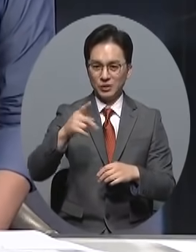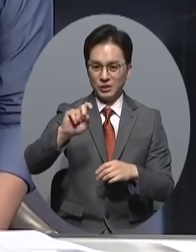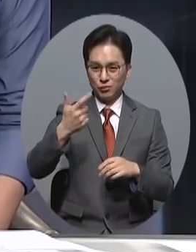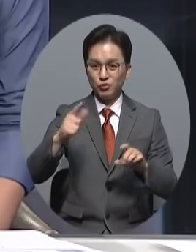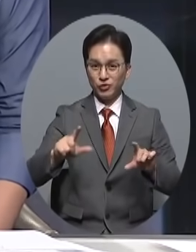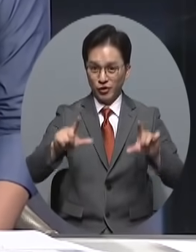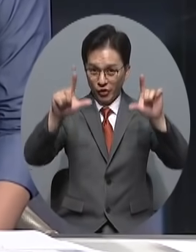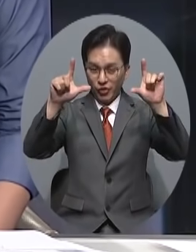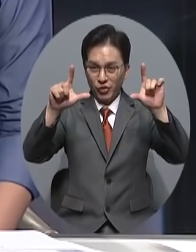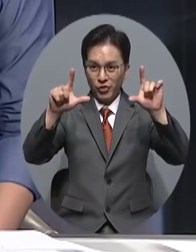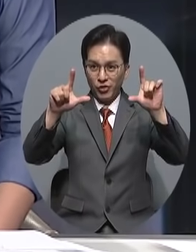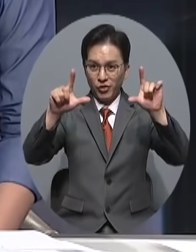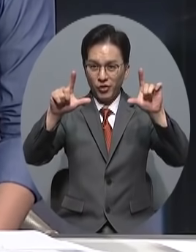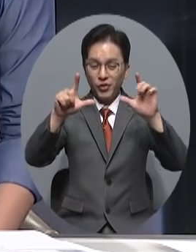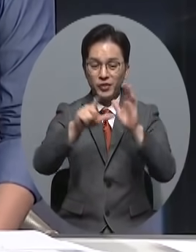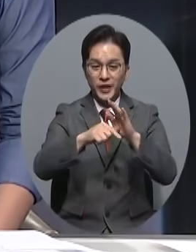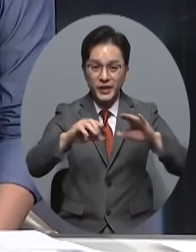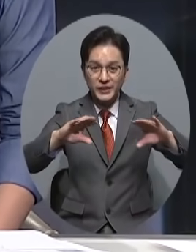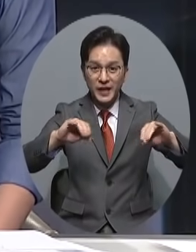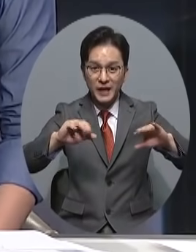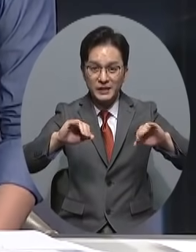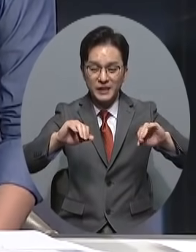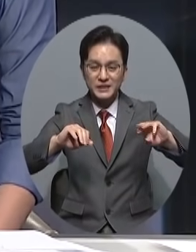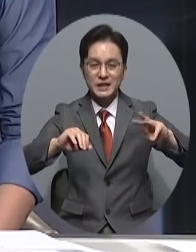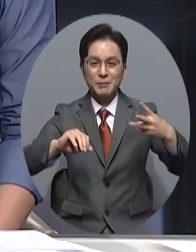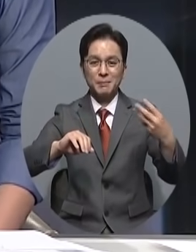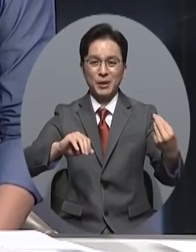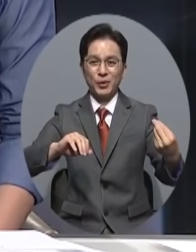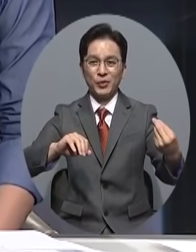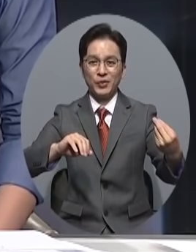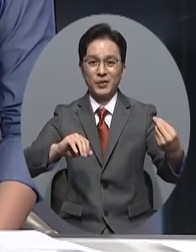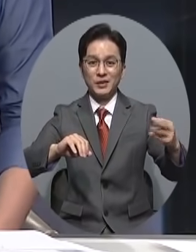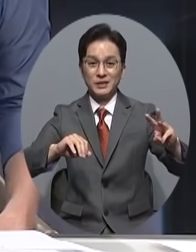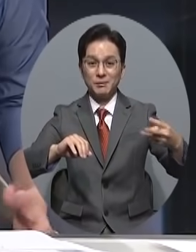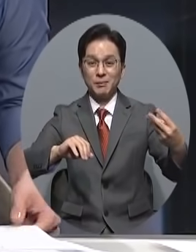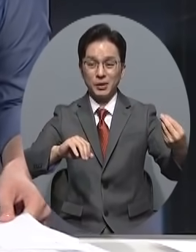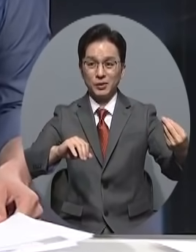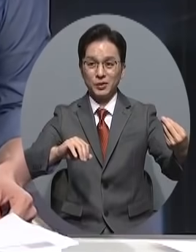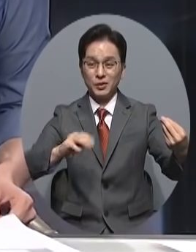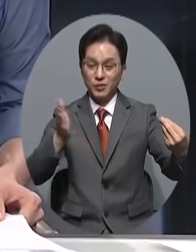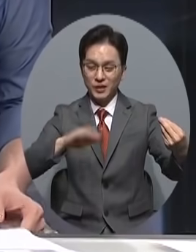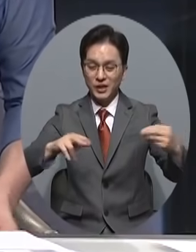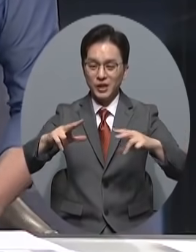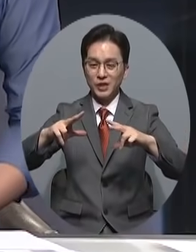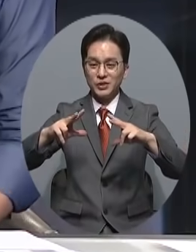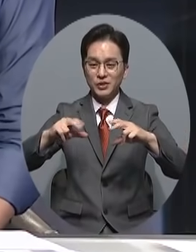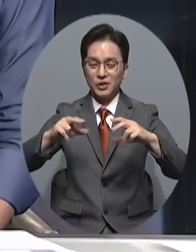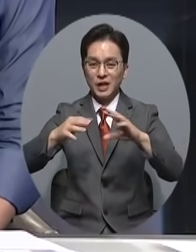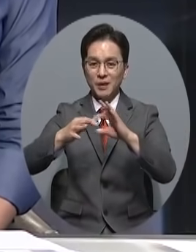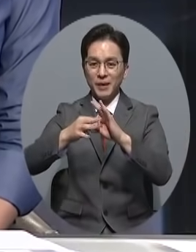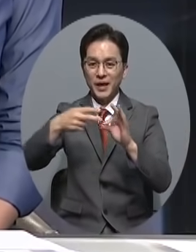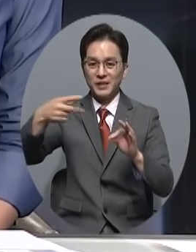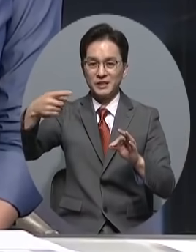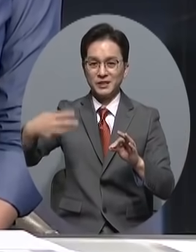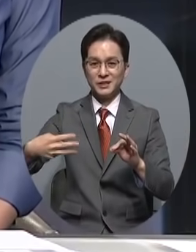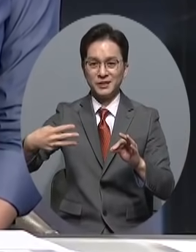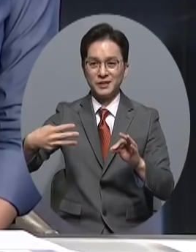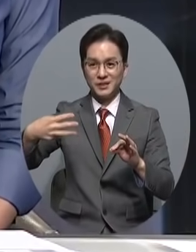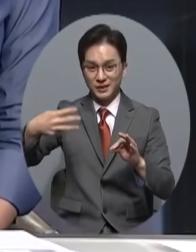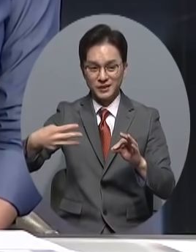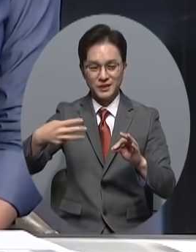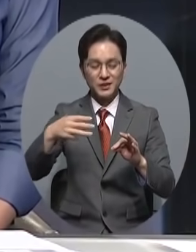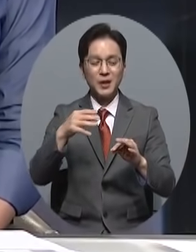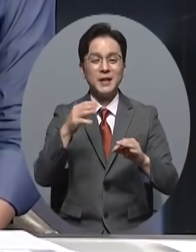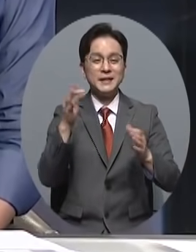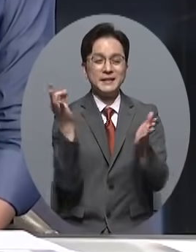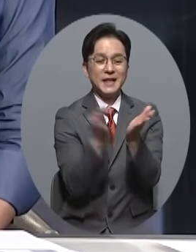2016년도에 300만 원에 매입했던 땅을 지금 성남의 뜰로부터 1200만 원에 사고 있는 이런 실정. 설계